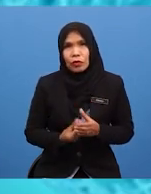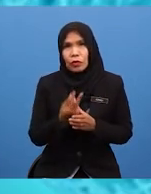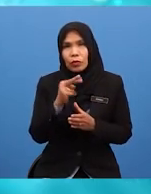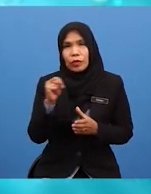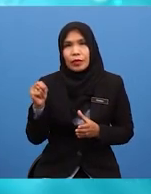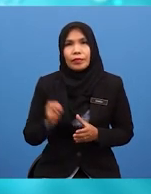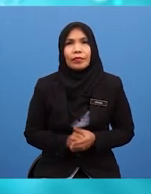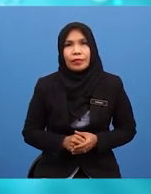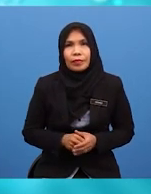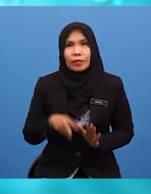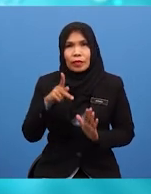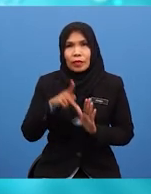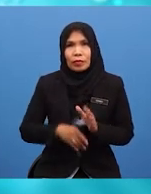pertumbuhan.